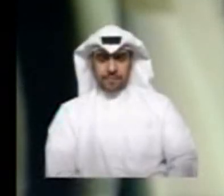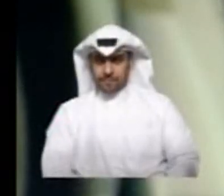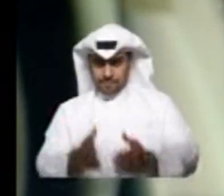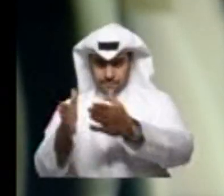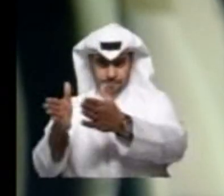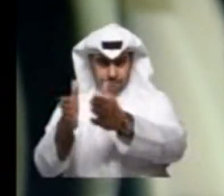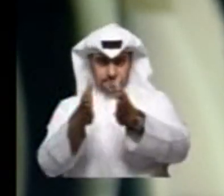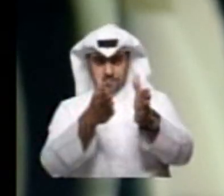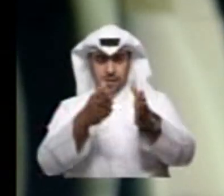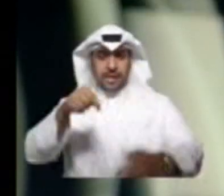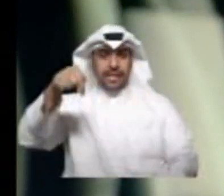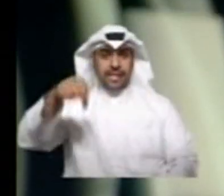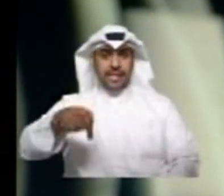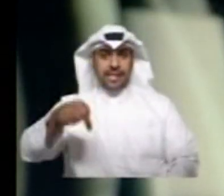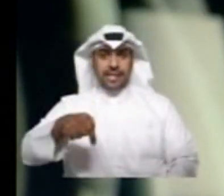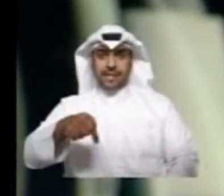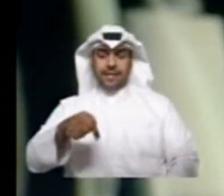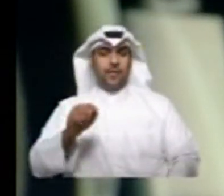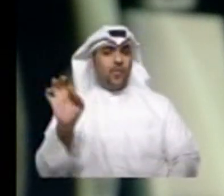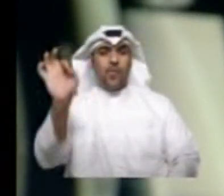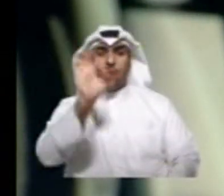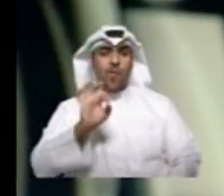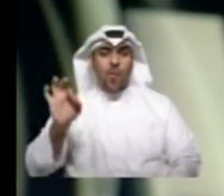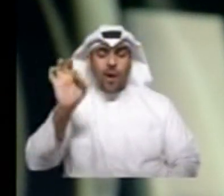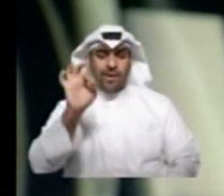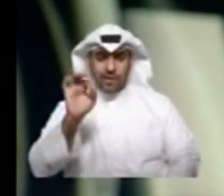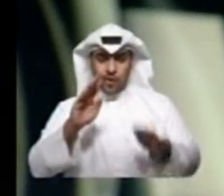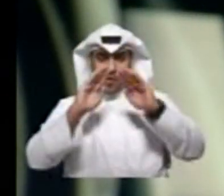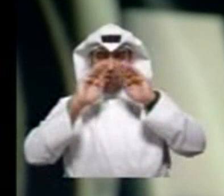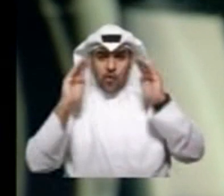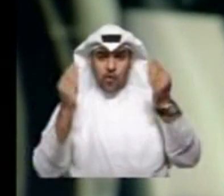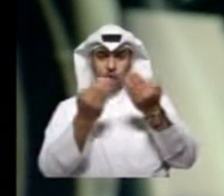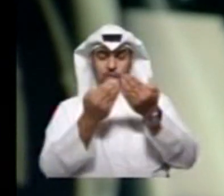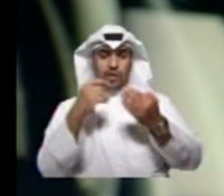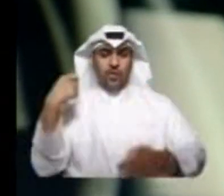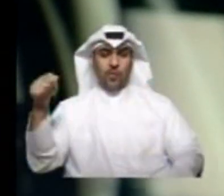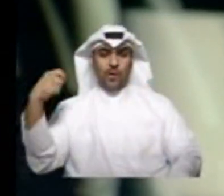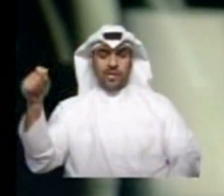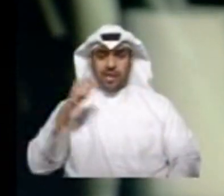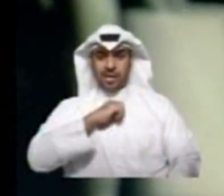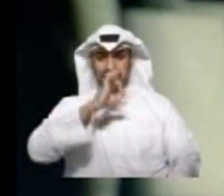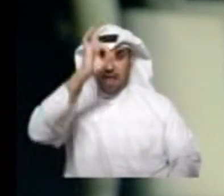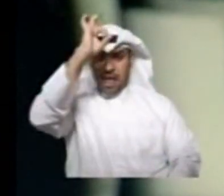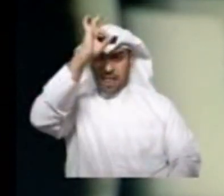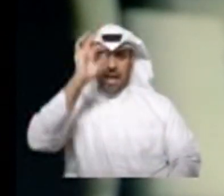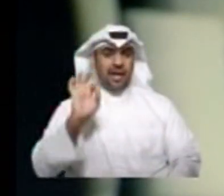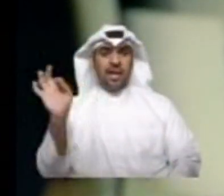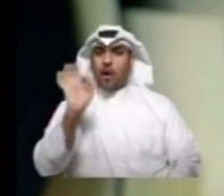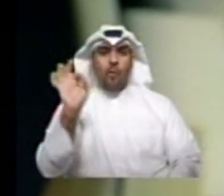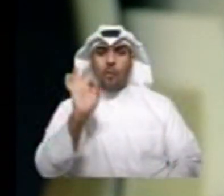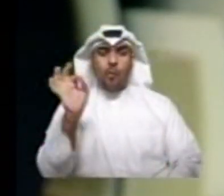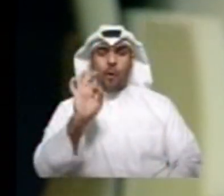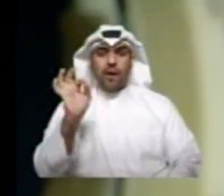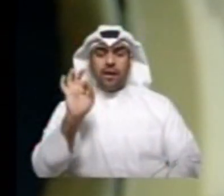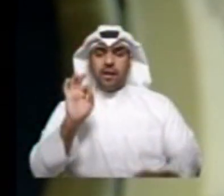نذهب إلى غرفة عمليات وزارة الداخلية حيث ننقل لكم من نفق المنقف. هناك